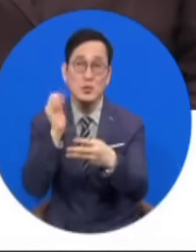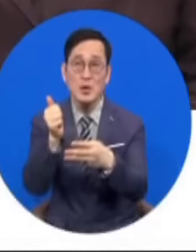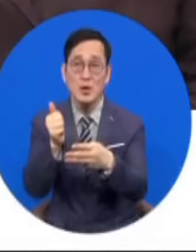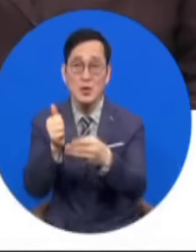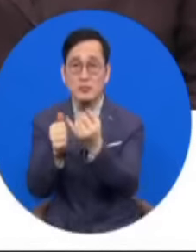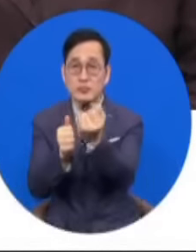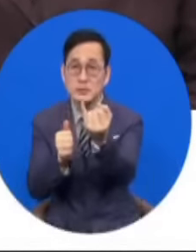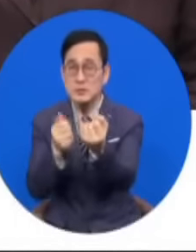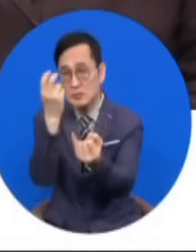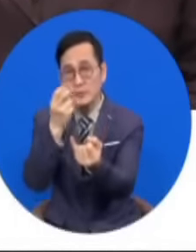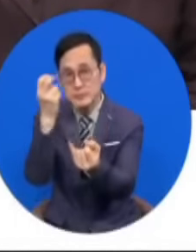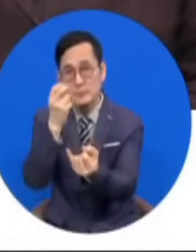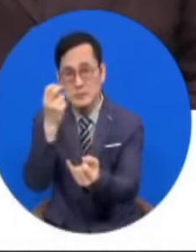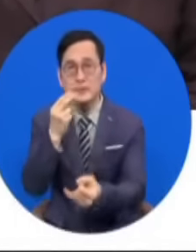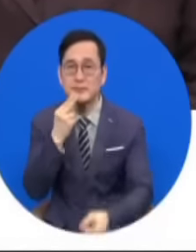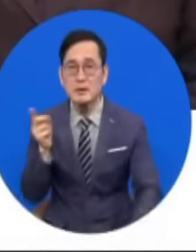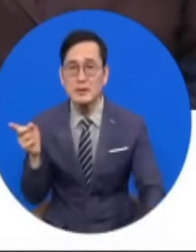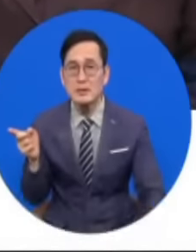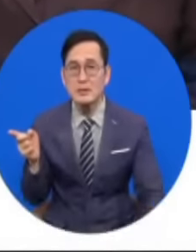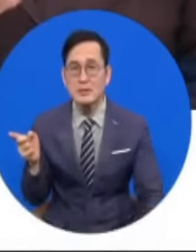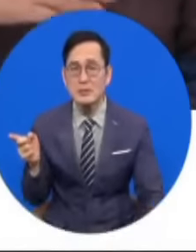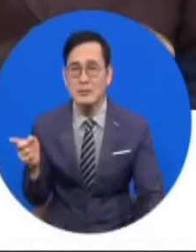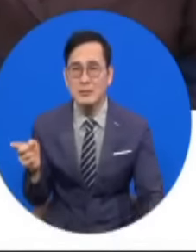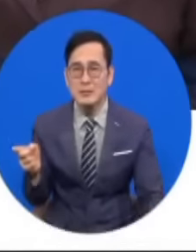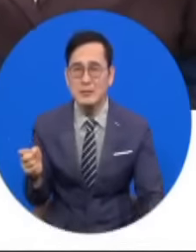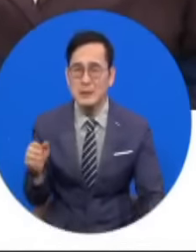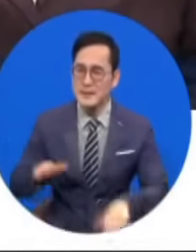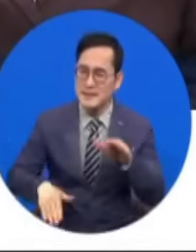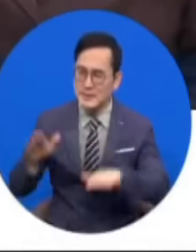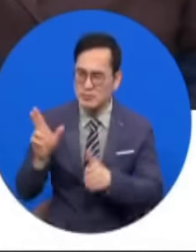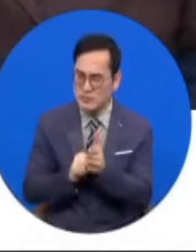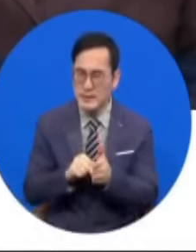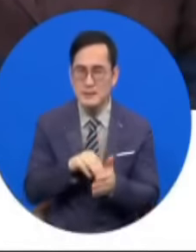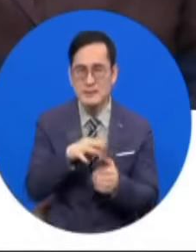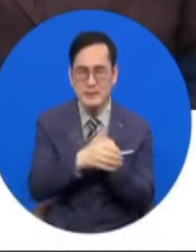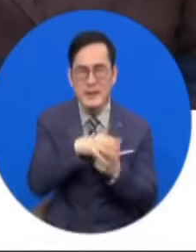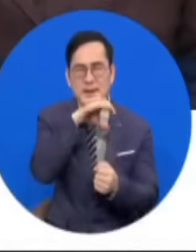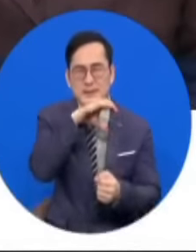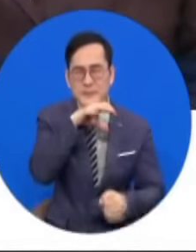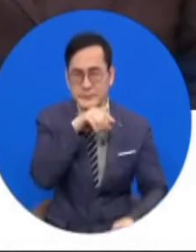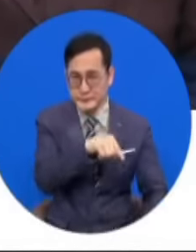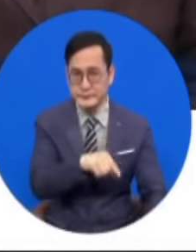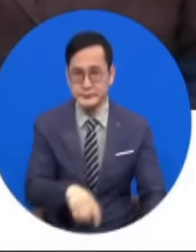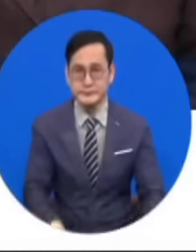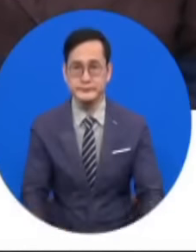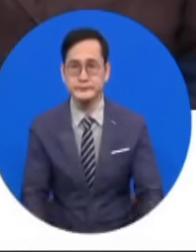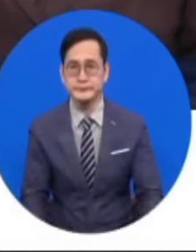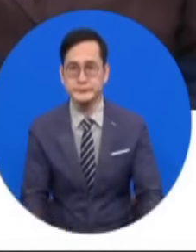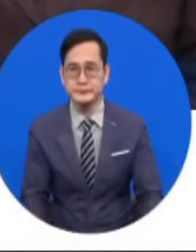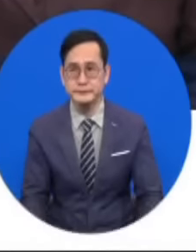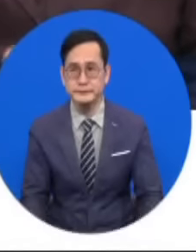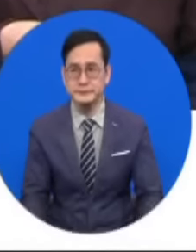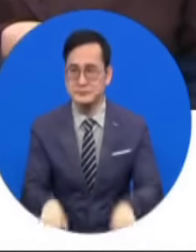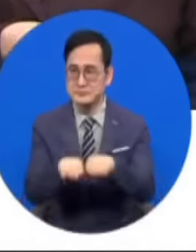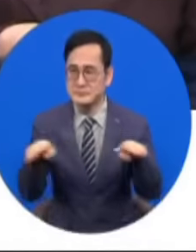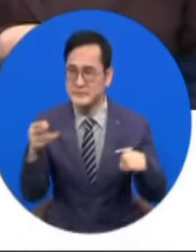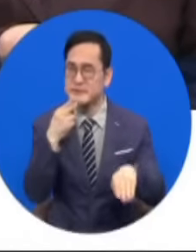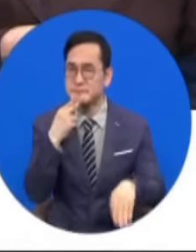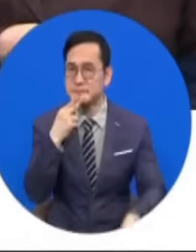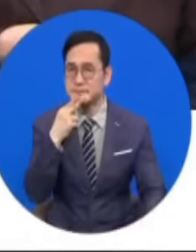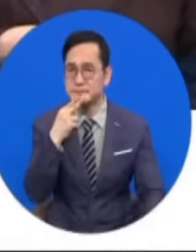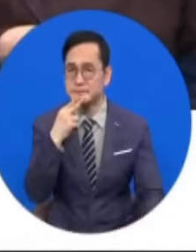우리는 여전히 지금 관속을 해매고 있다라고 생각하거든요 그래서 이런 어떤 어 불공정성에 대한